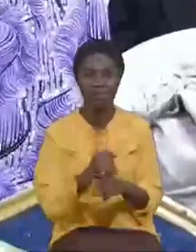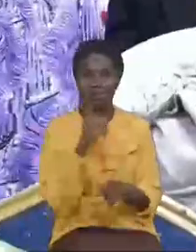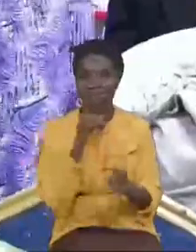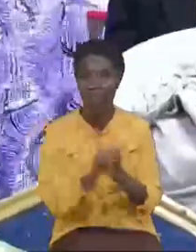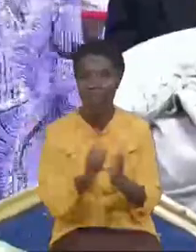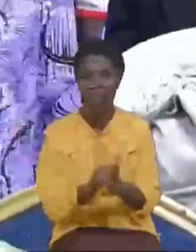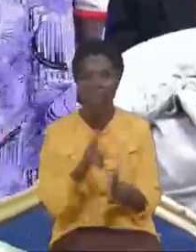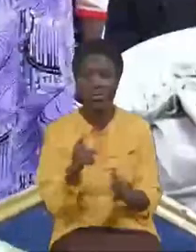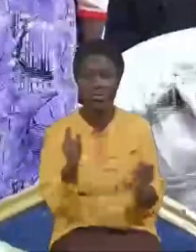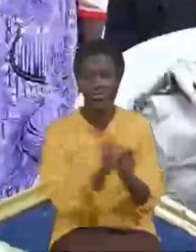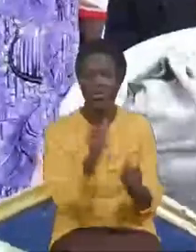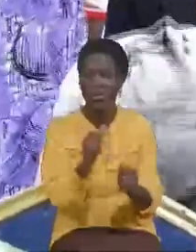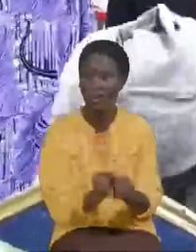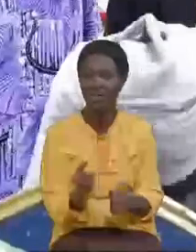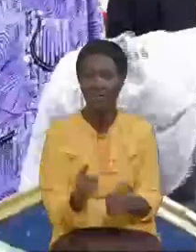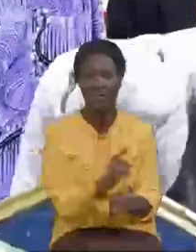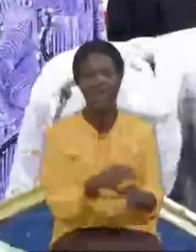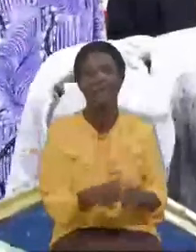à l'appel